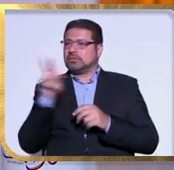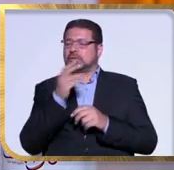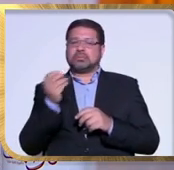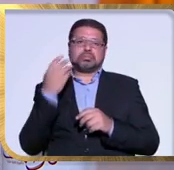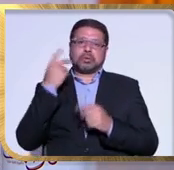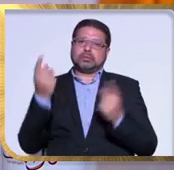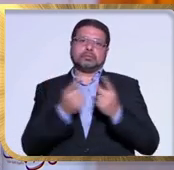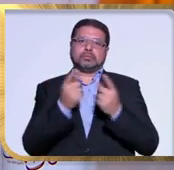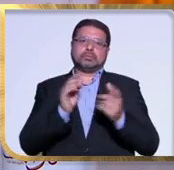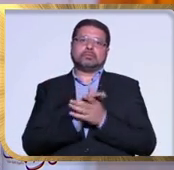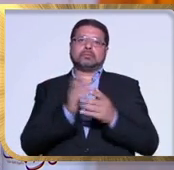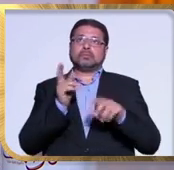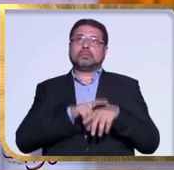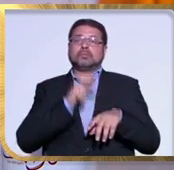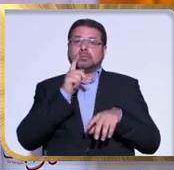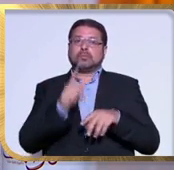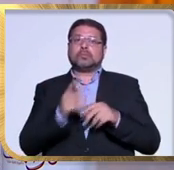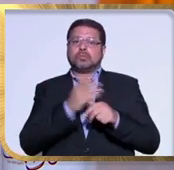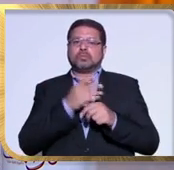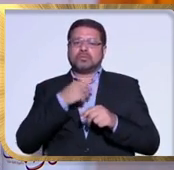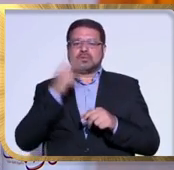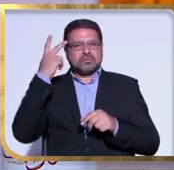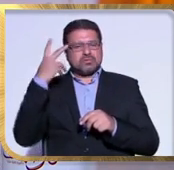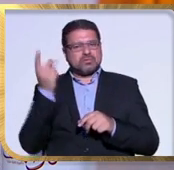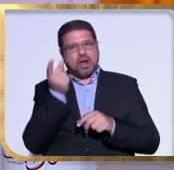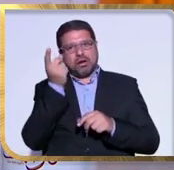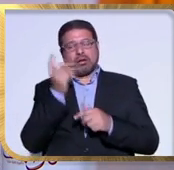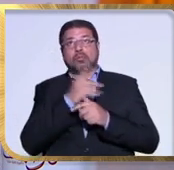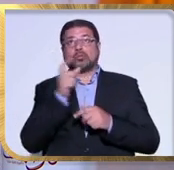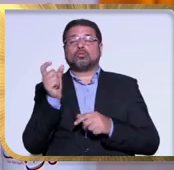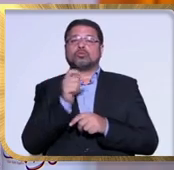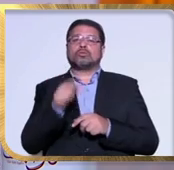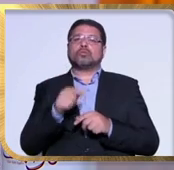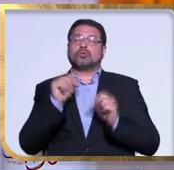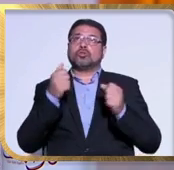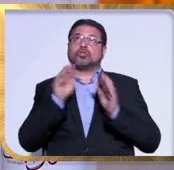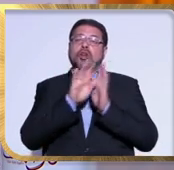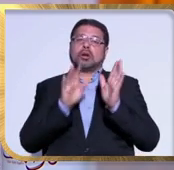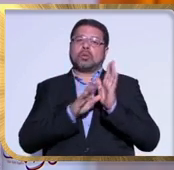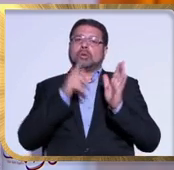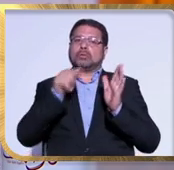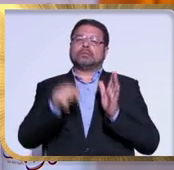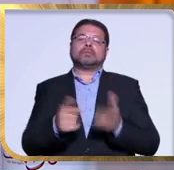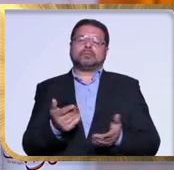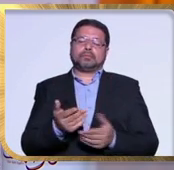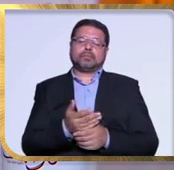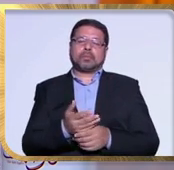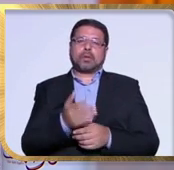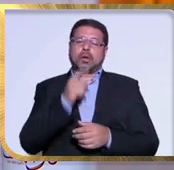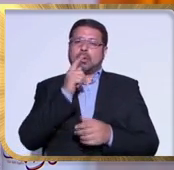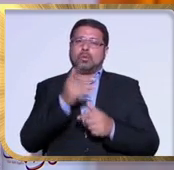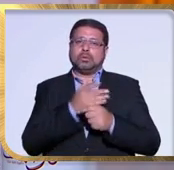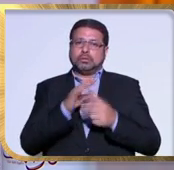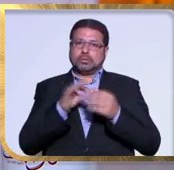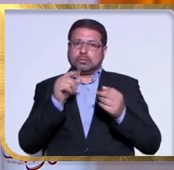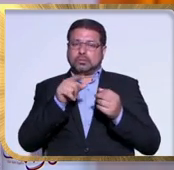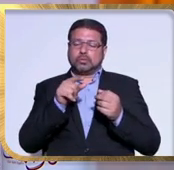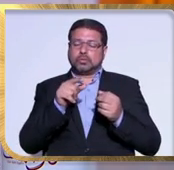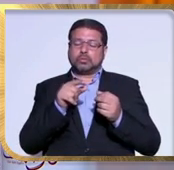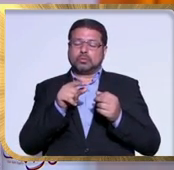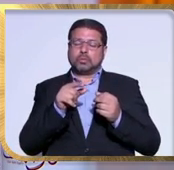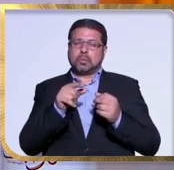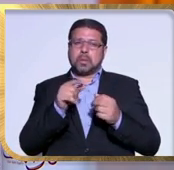ذلك لانه ده هيكون من سوء الظن بالمسلم ونهانا الشرع عن ذلك وليس ده مجرد